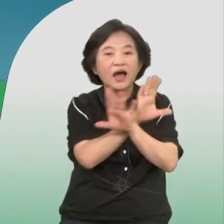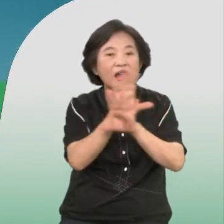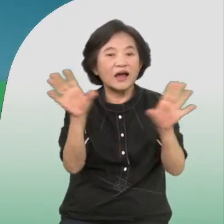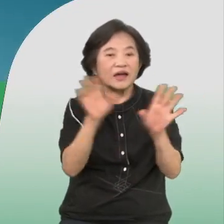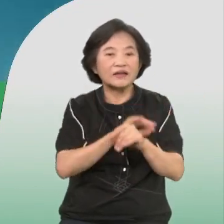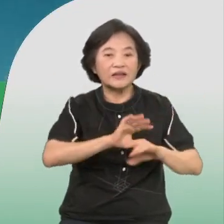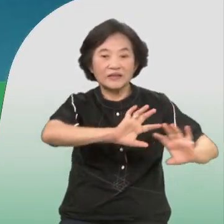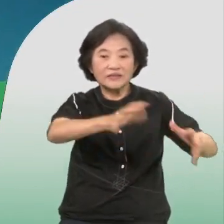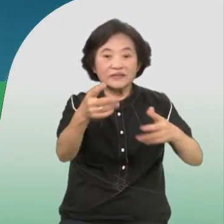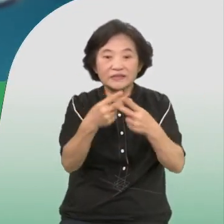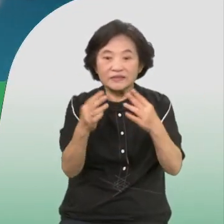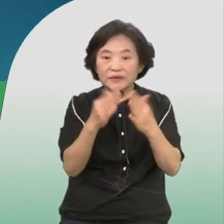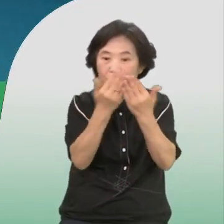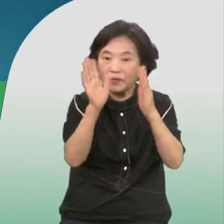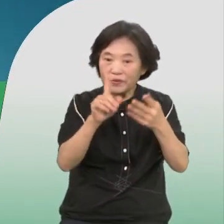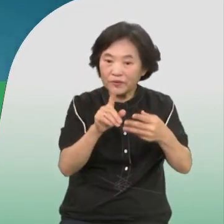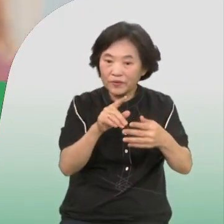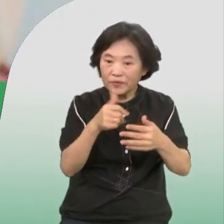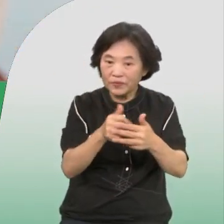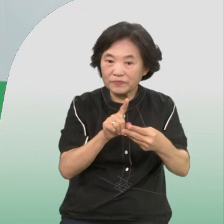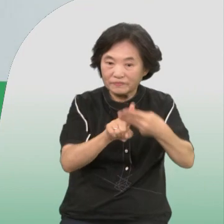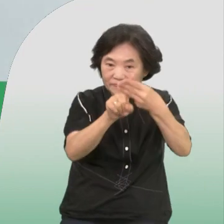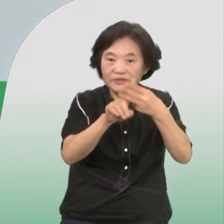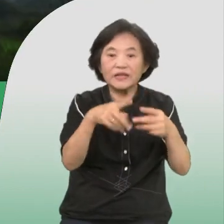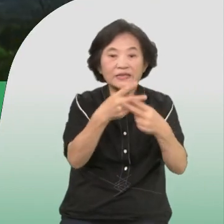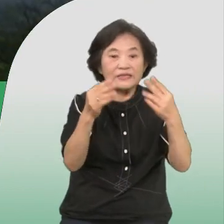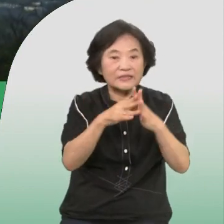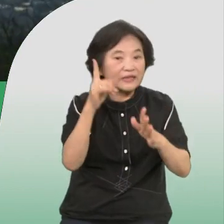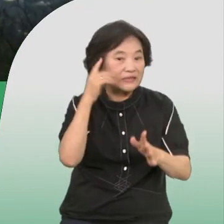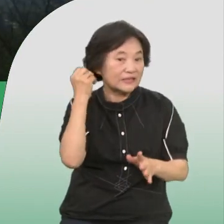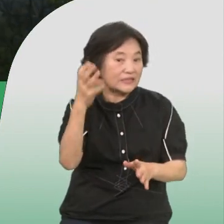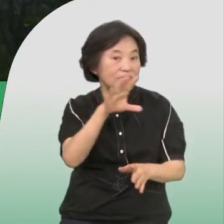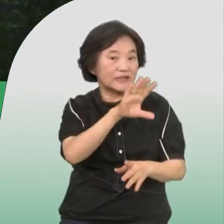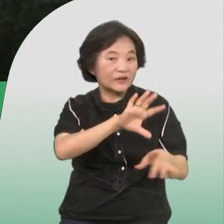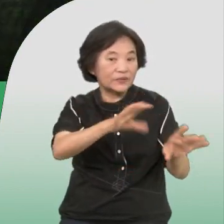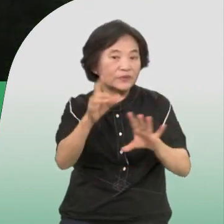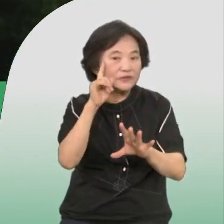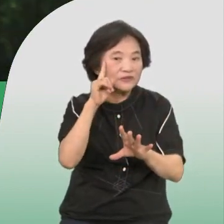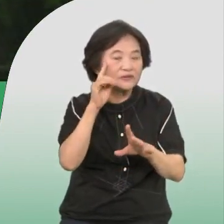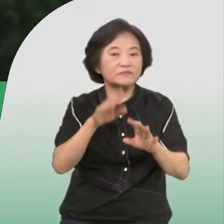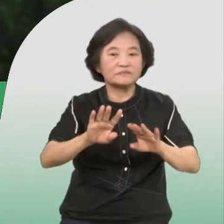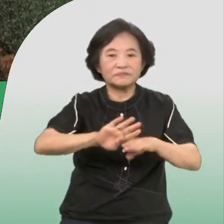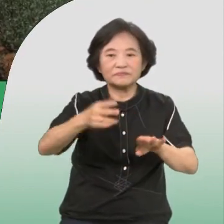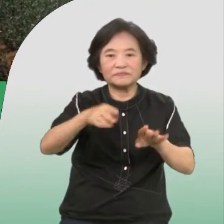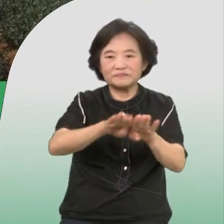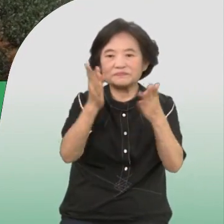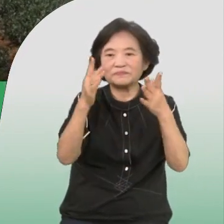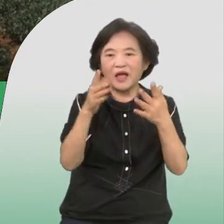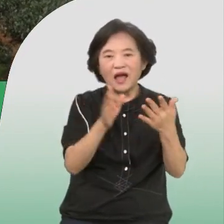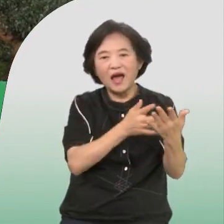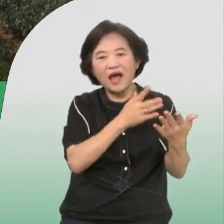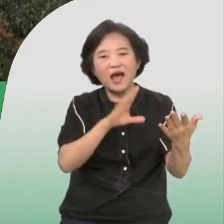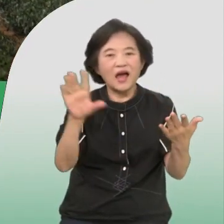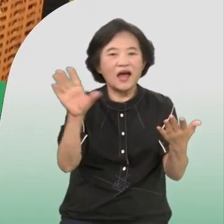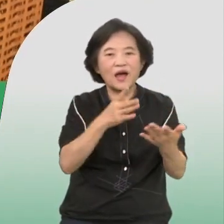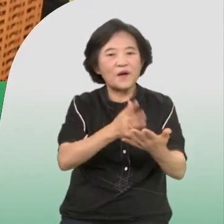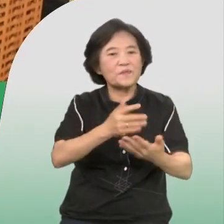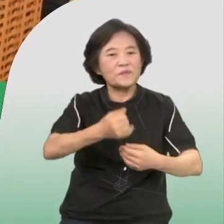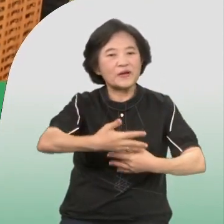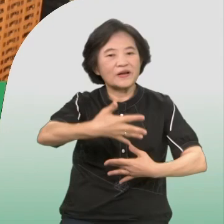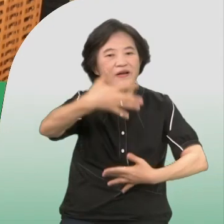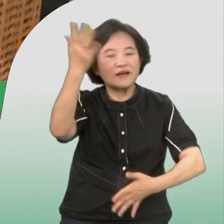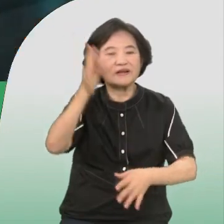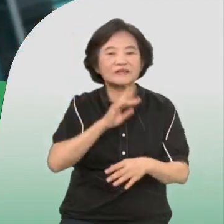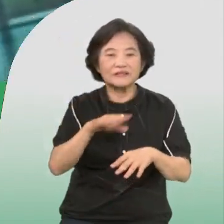世界客家博览会主题曲《客家 New World》曾先为世界客家博览会做开场，金曲歌手罗文志